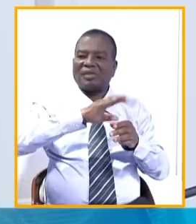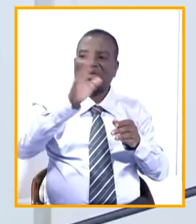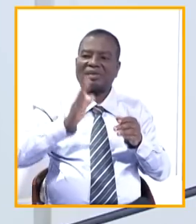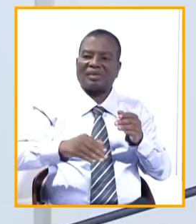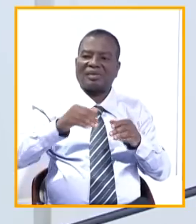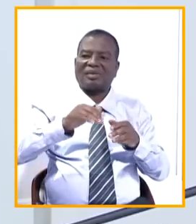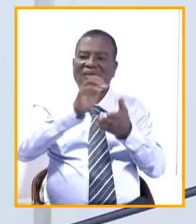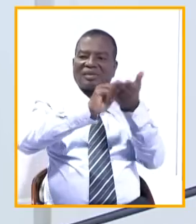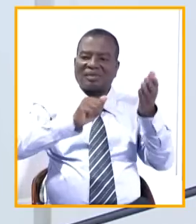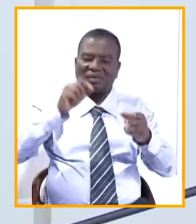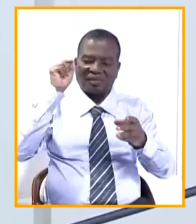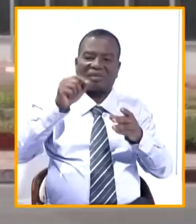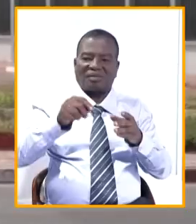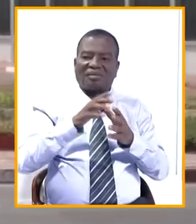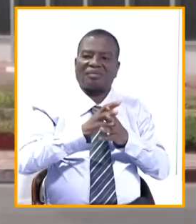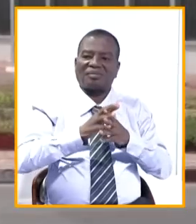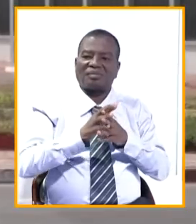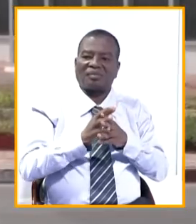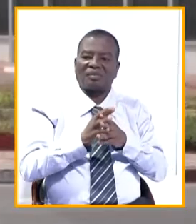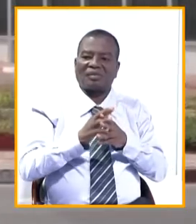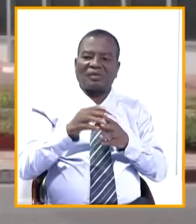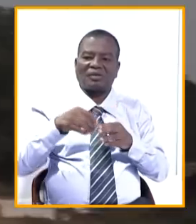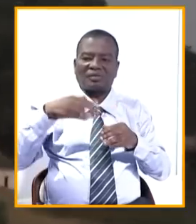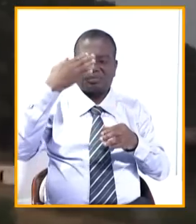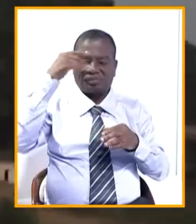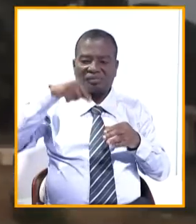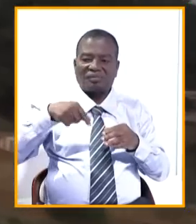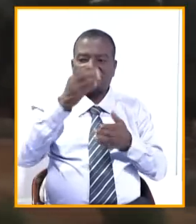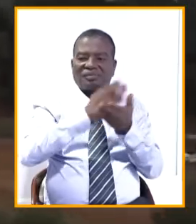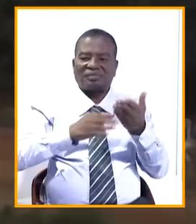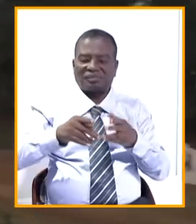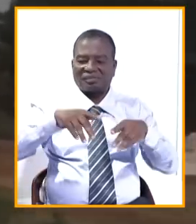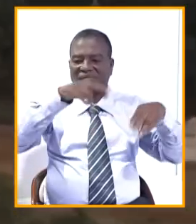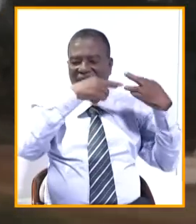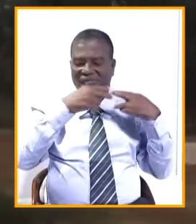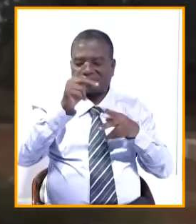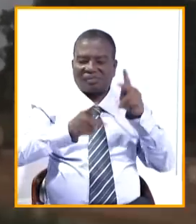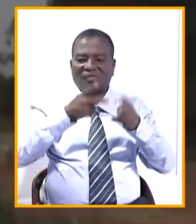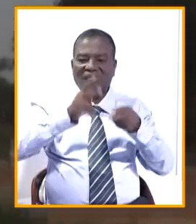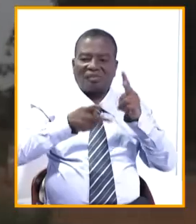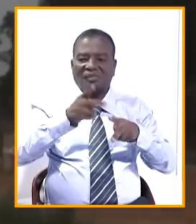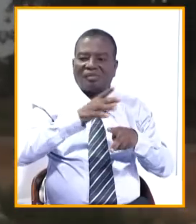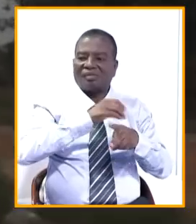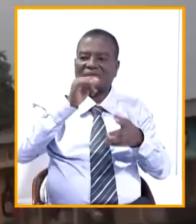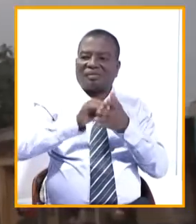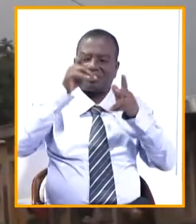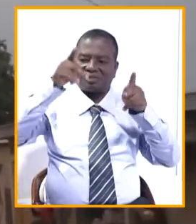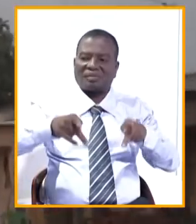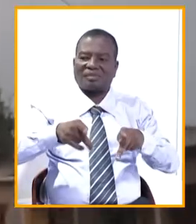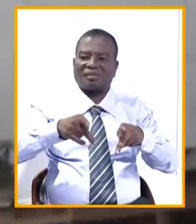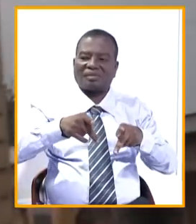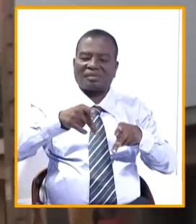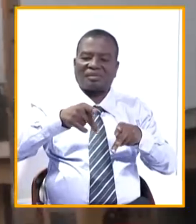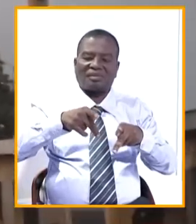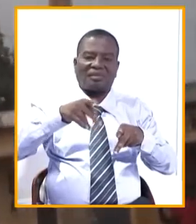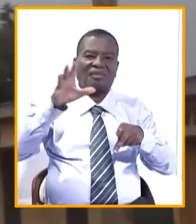enlever des points parce que tout le monde prête sa voiture. Moi, je considère qu'il y a quelqu'un qui est responsable du véhicule et que cette personne-là donc,